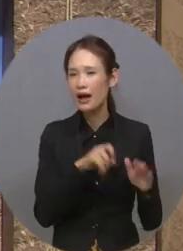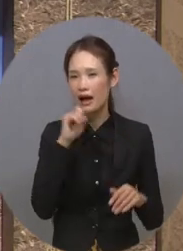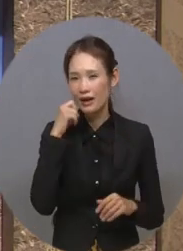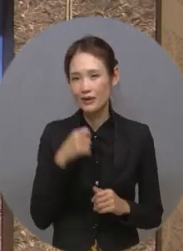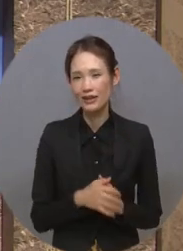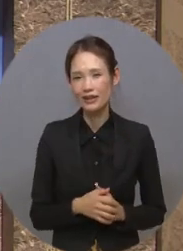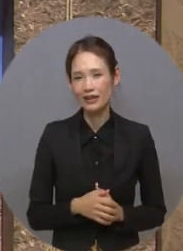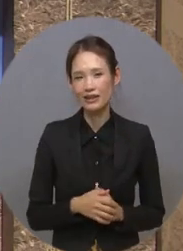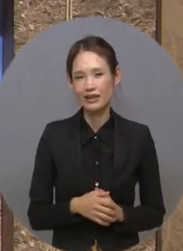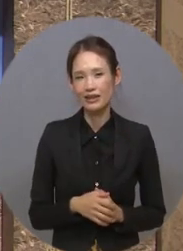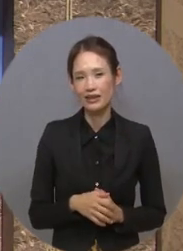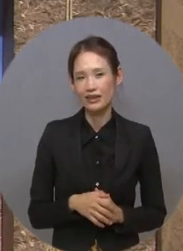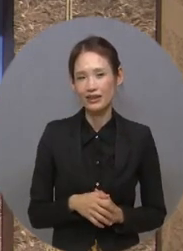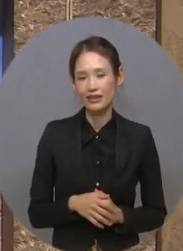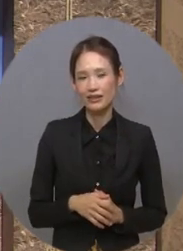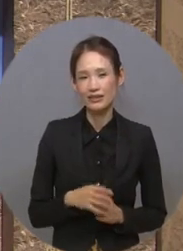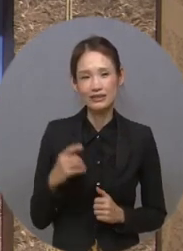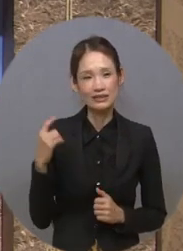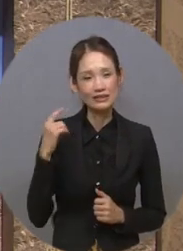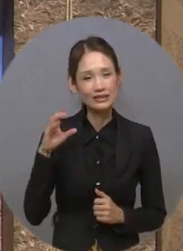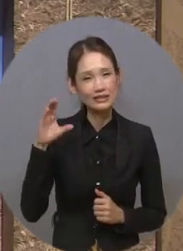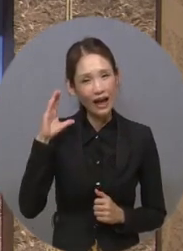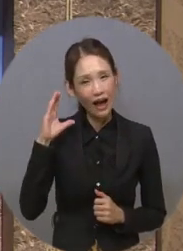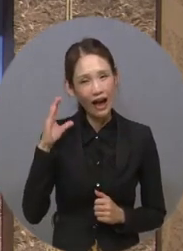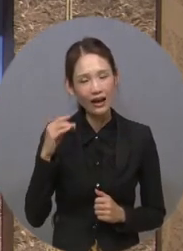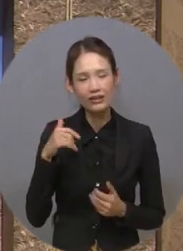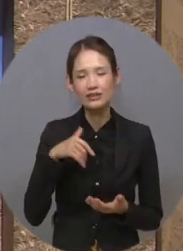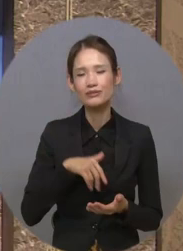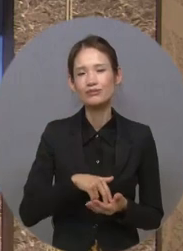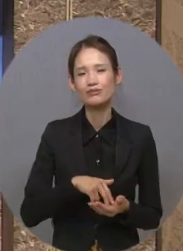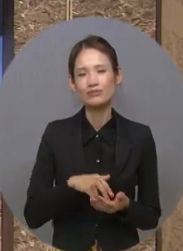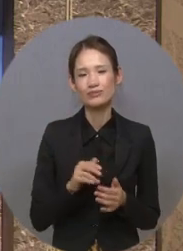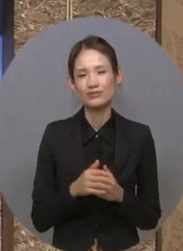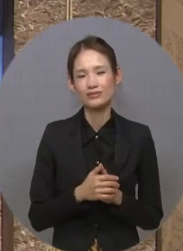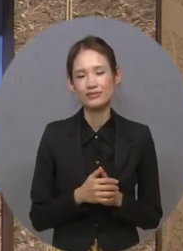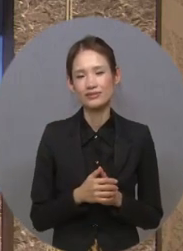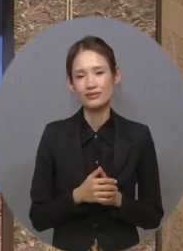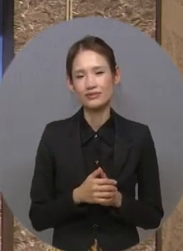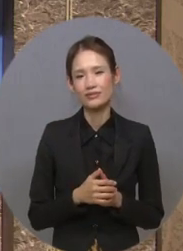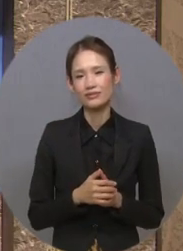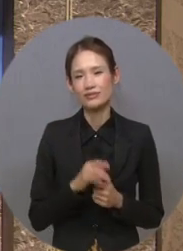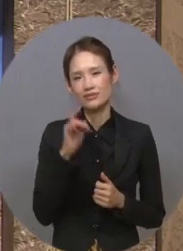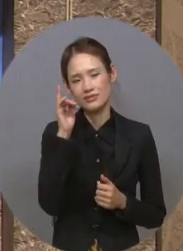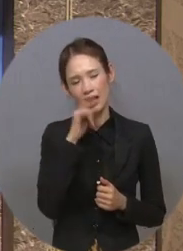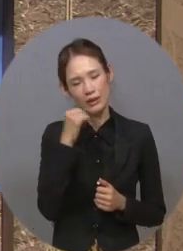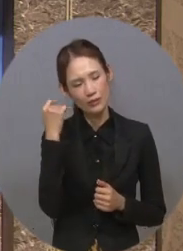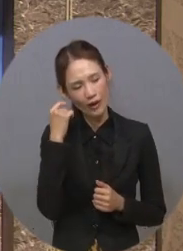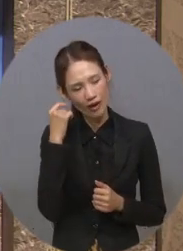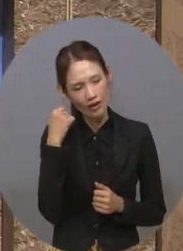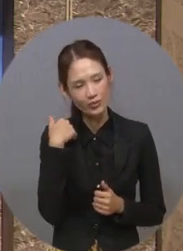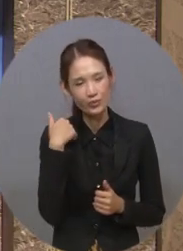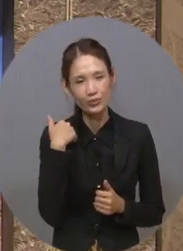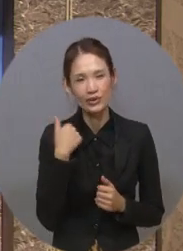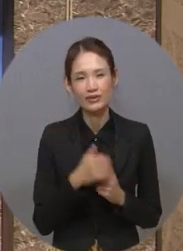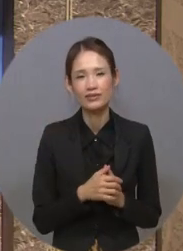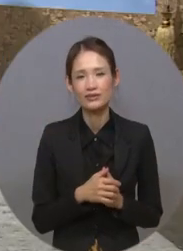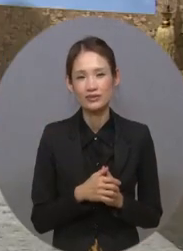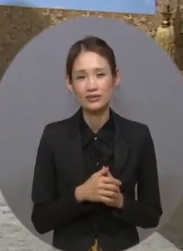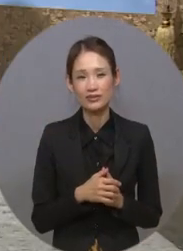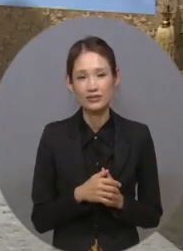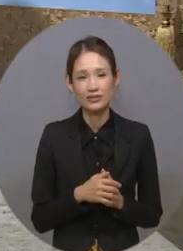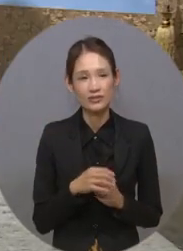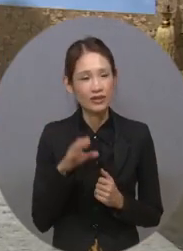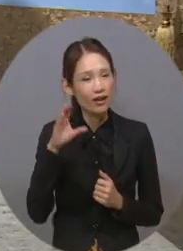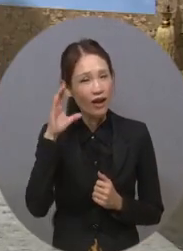네. 왜냐면 그게 또 듣는 입장에 따라 또, 네. 또 나쁘게 들릴 수도 있고 그래서. 네. 근데